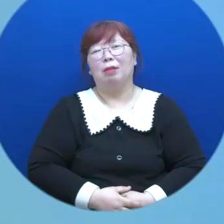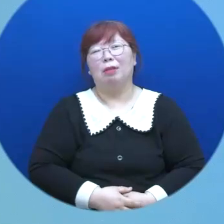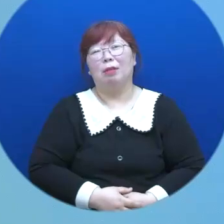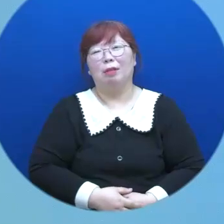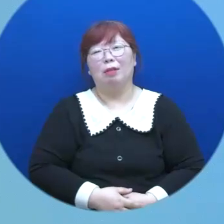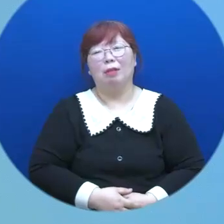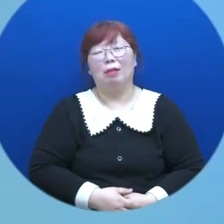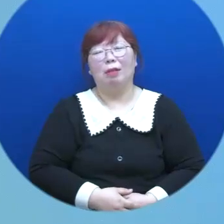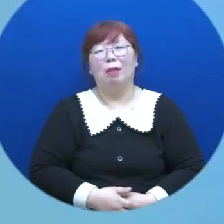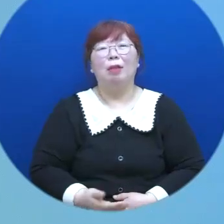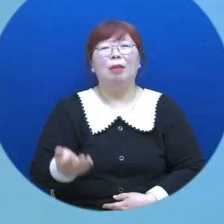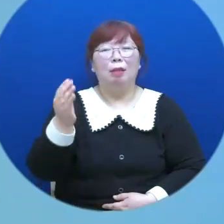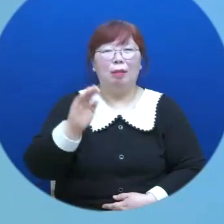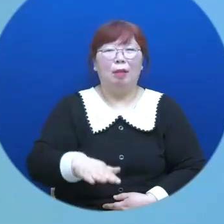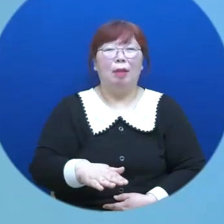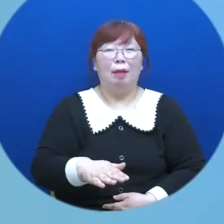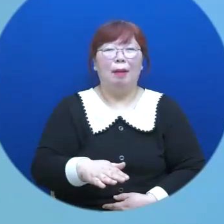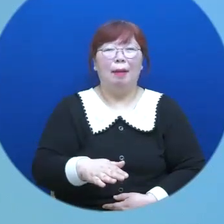그런데 뭐다?